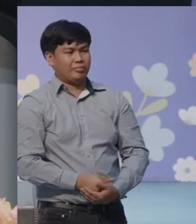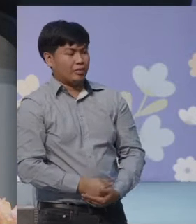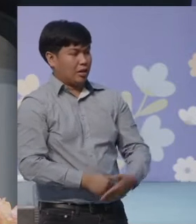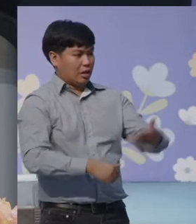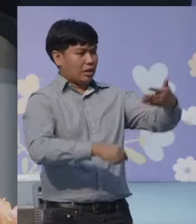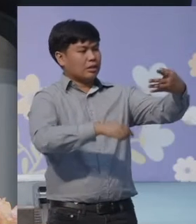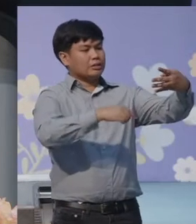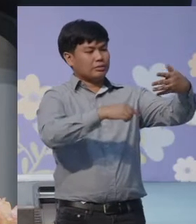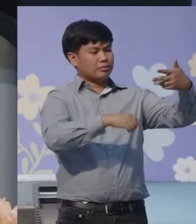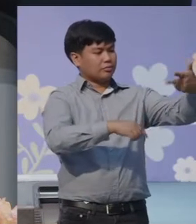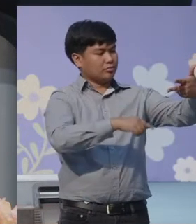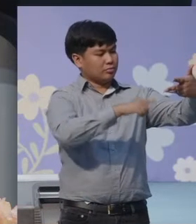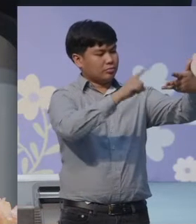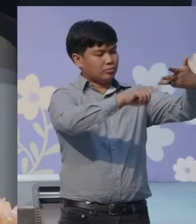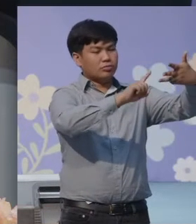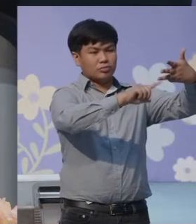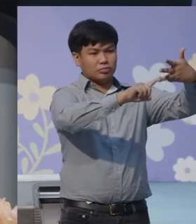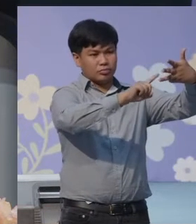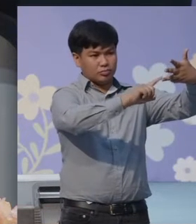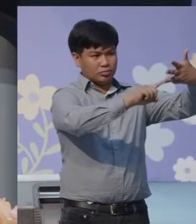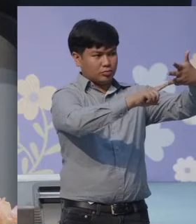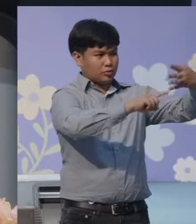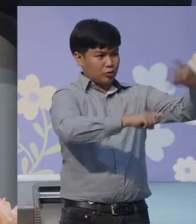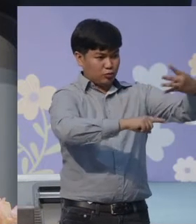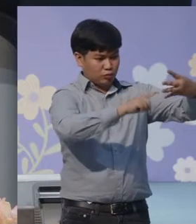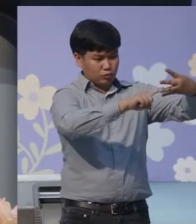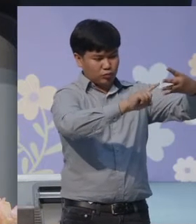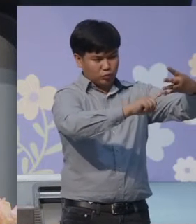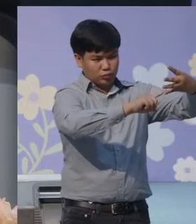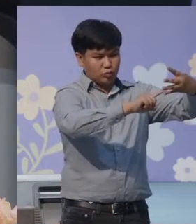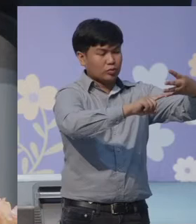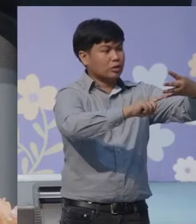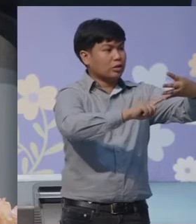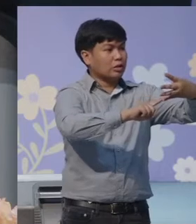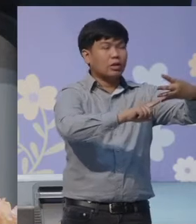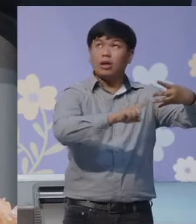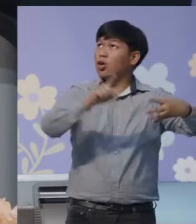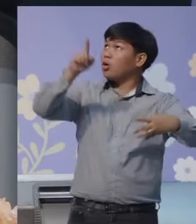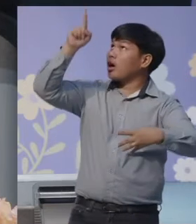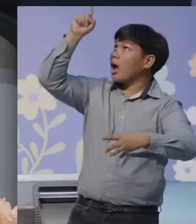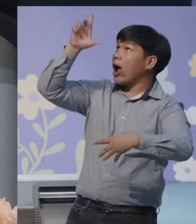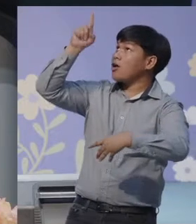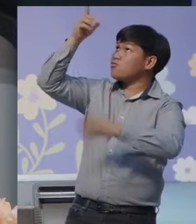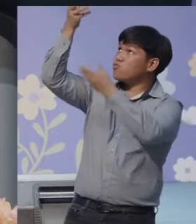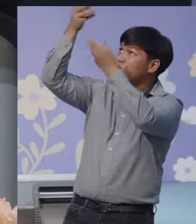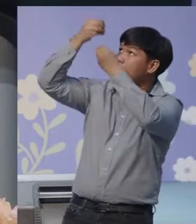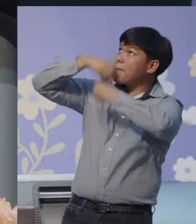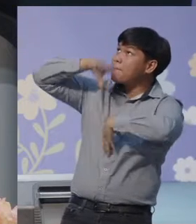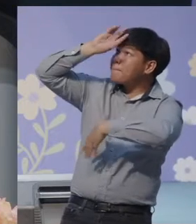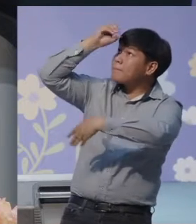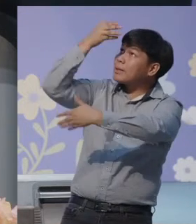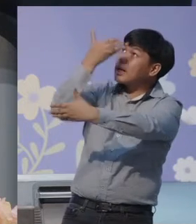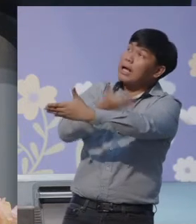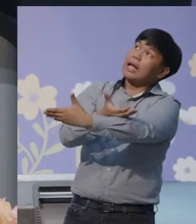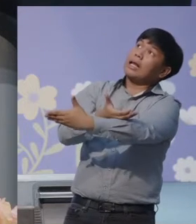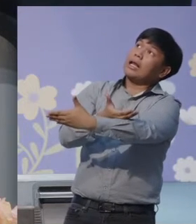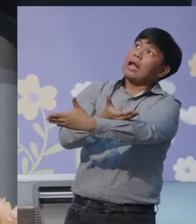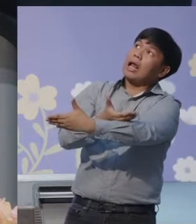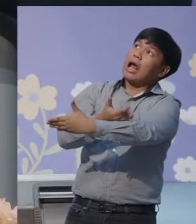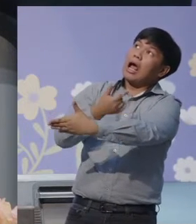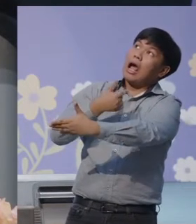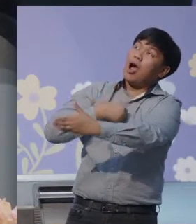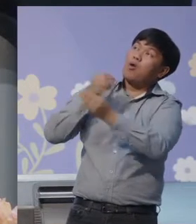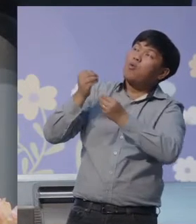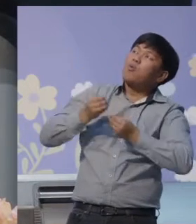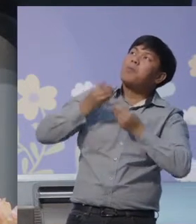Ano yung panata niya? Pag nabigyan mo ako ng anak na lalaki, ito ay ibibigay